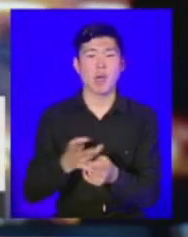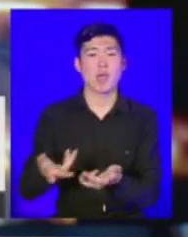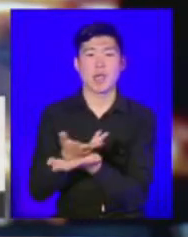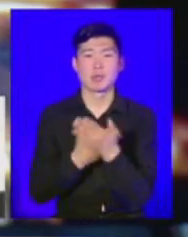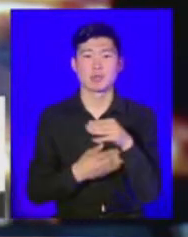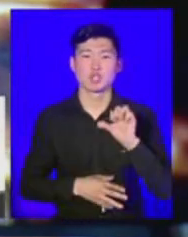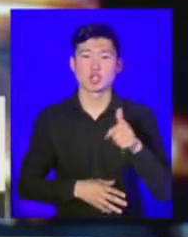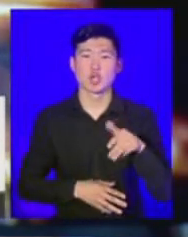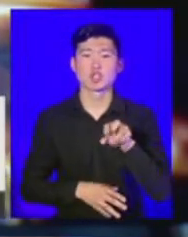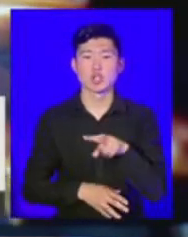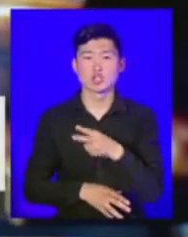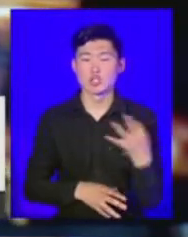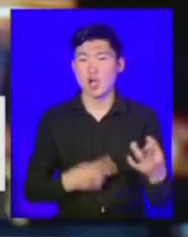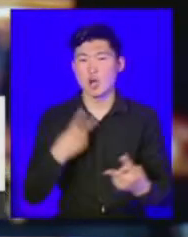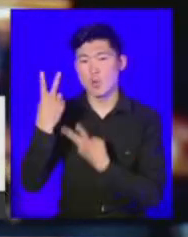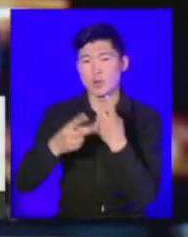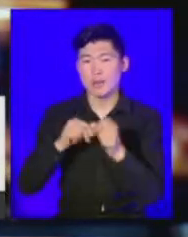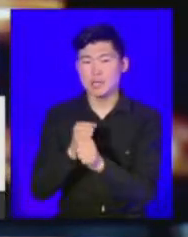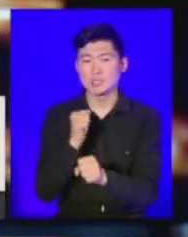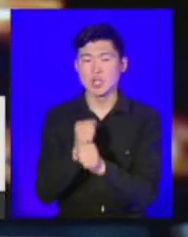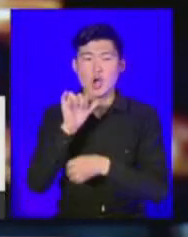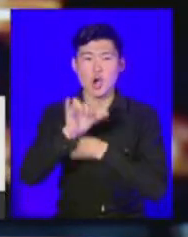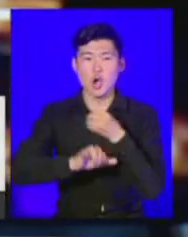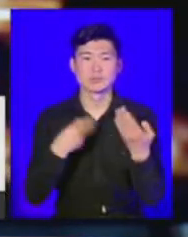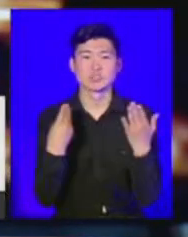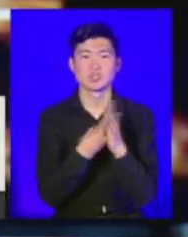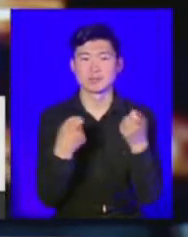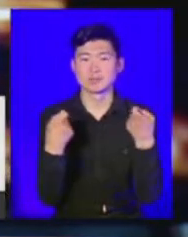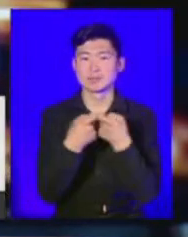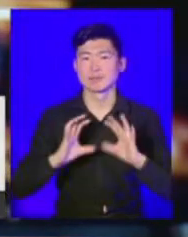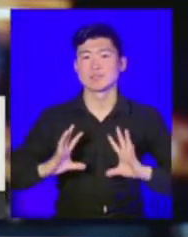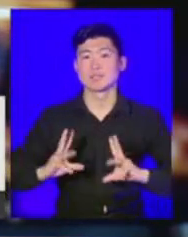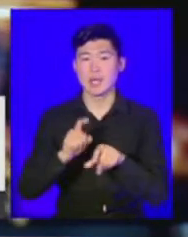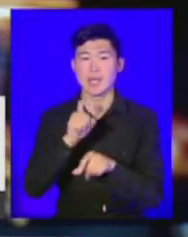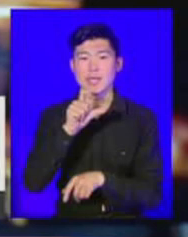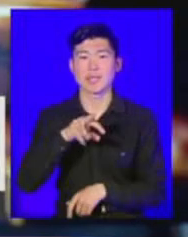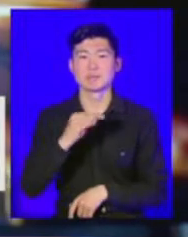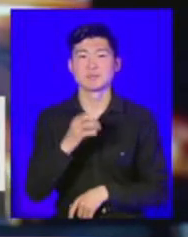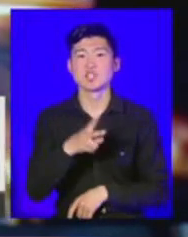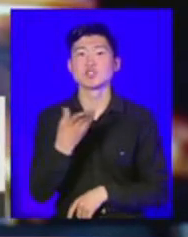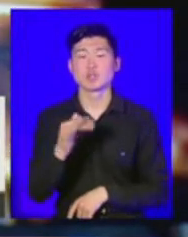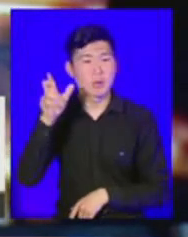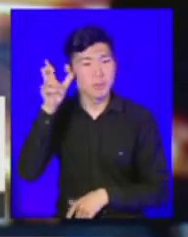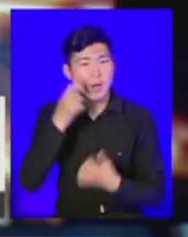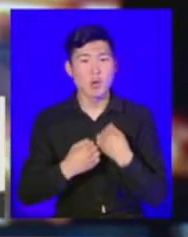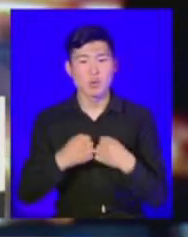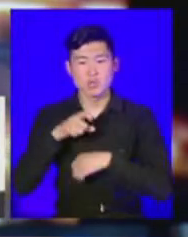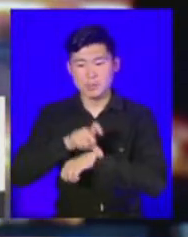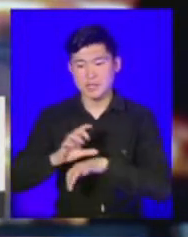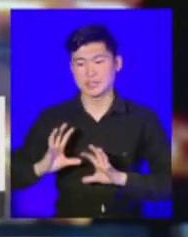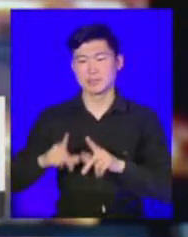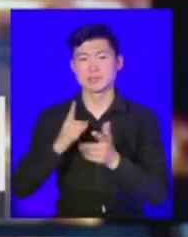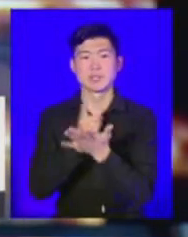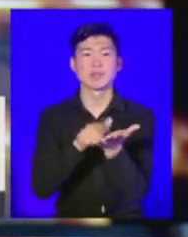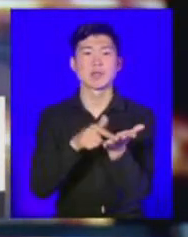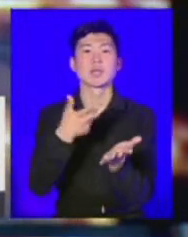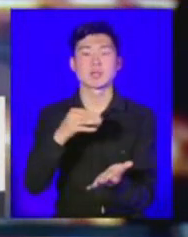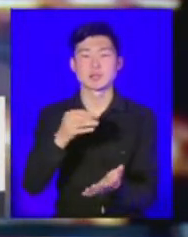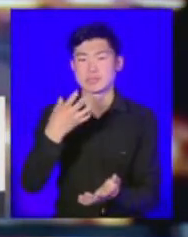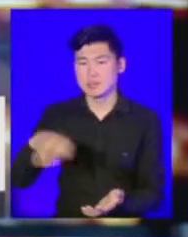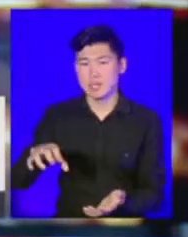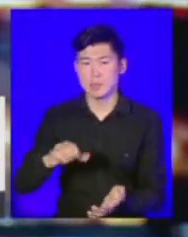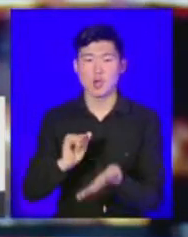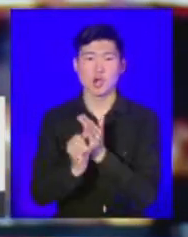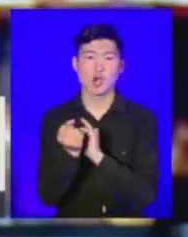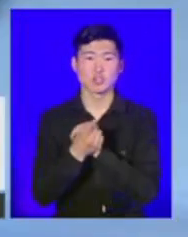тогтолцоо үйл ажиллагааг олон улсын жишээнд нийцүүлэн сайжруулах хэмжилтэн боловсон хүчин мэрэгшүүлэн чадваржуулах шаардлагатайг салбарынхан